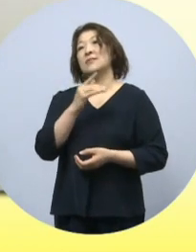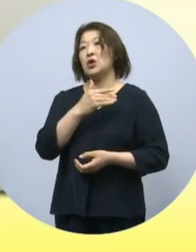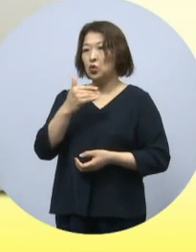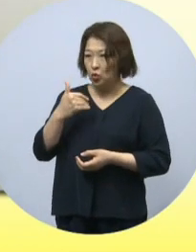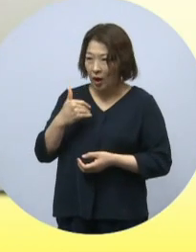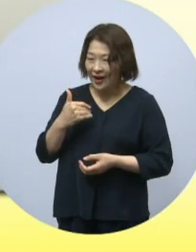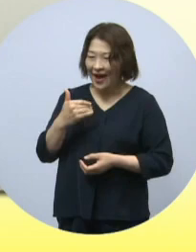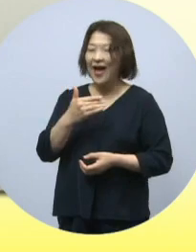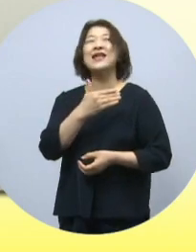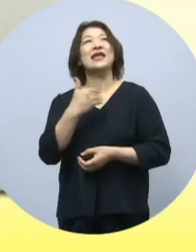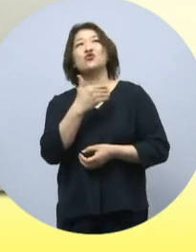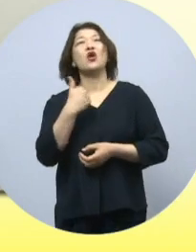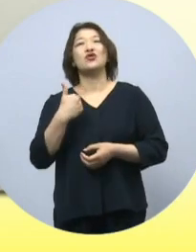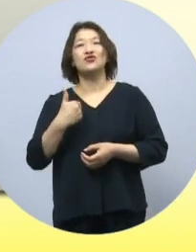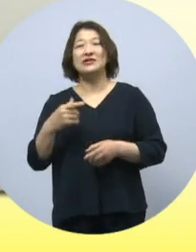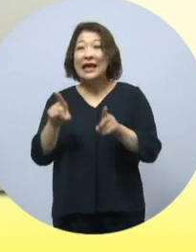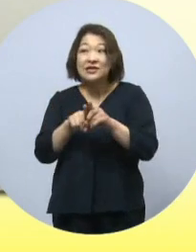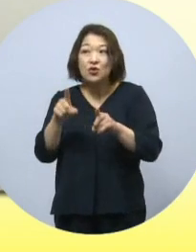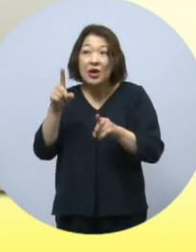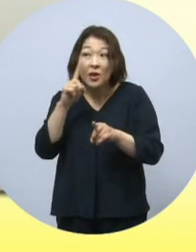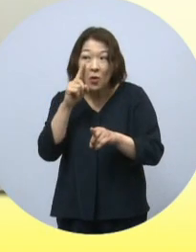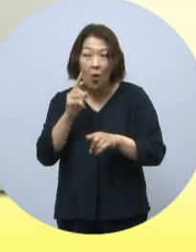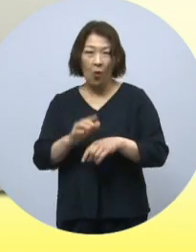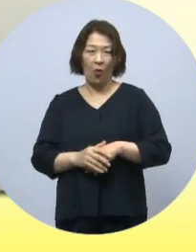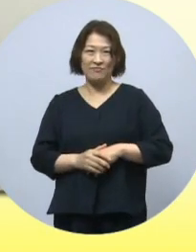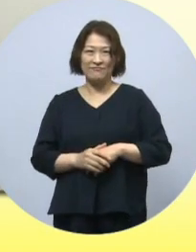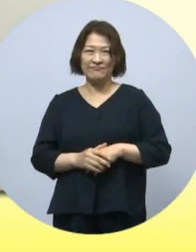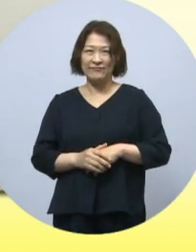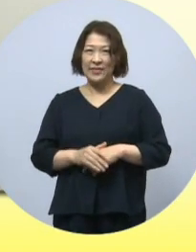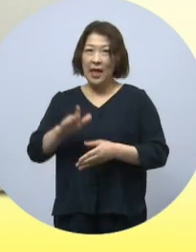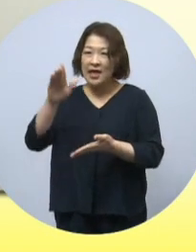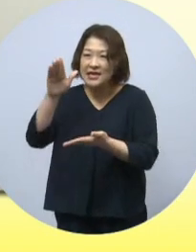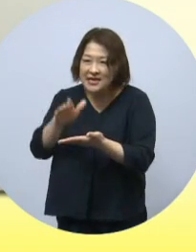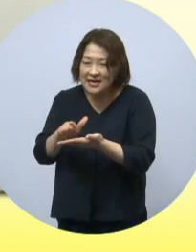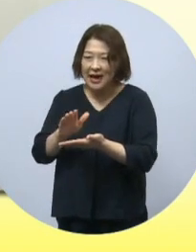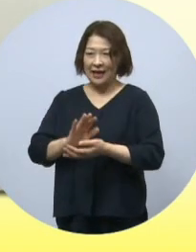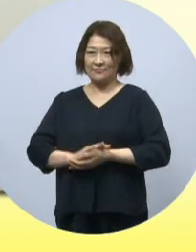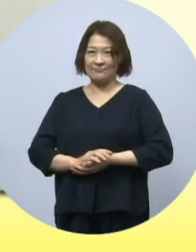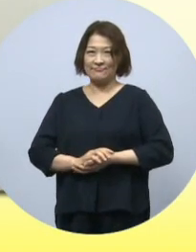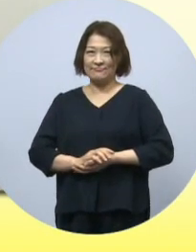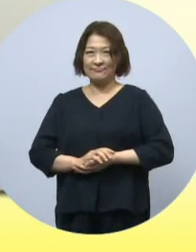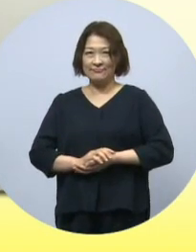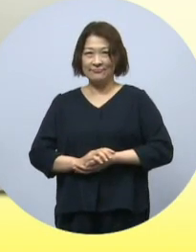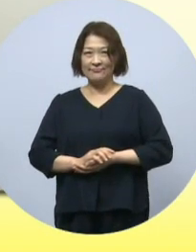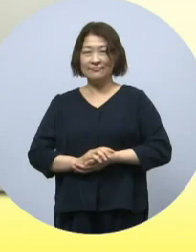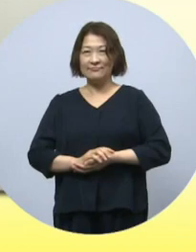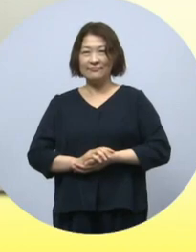できる。 おほ、じゃあ一緒にやってみようか、うん、はい、1回。